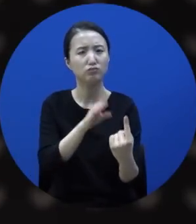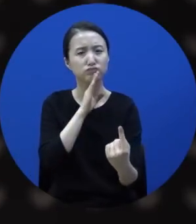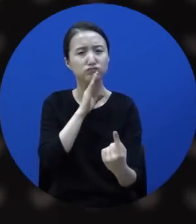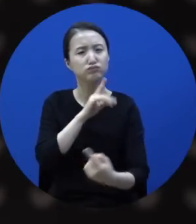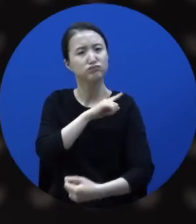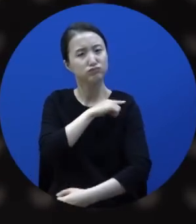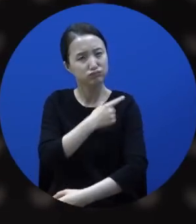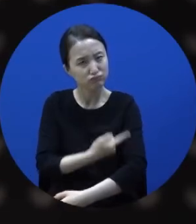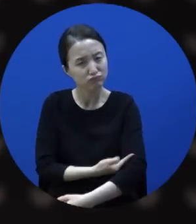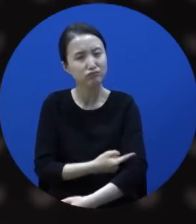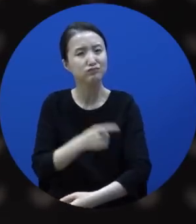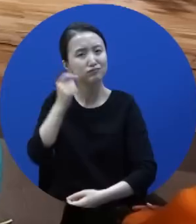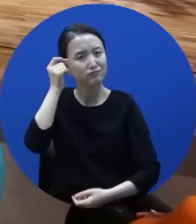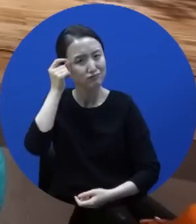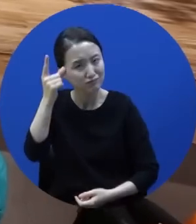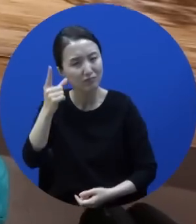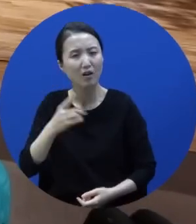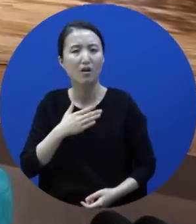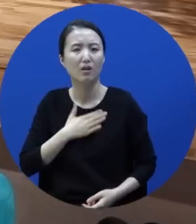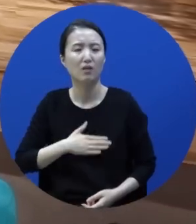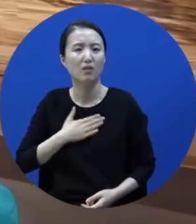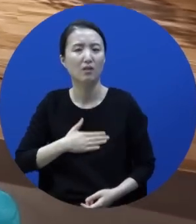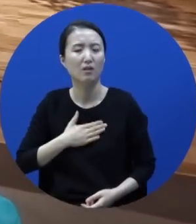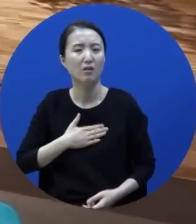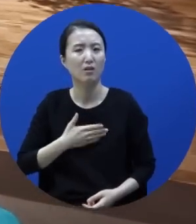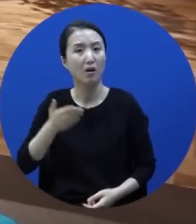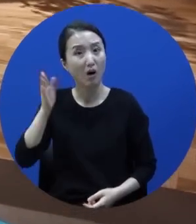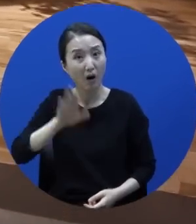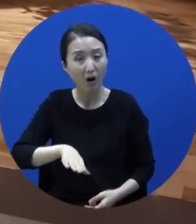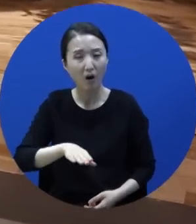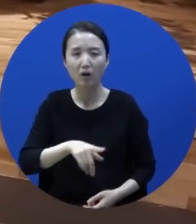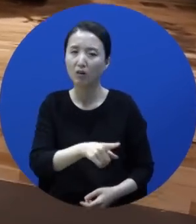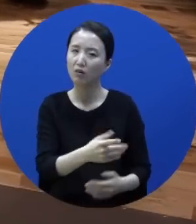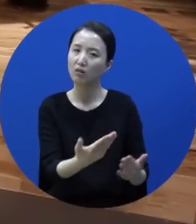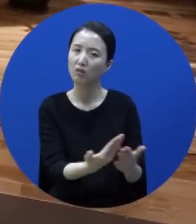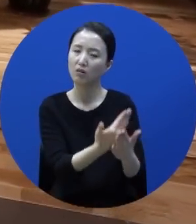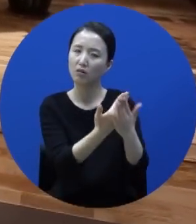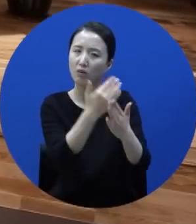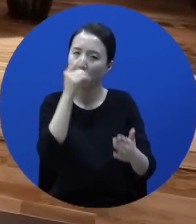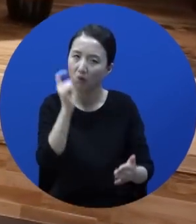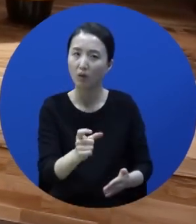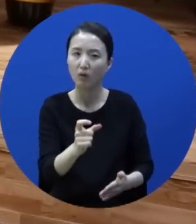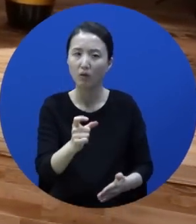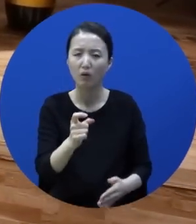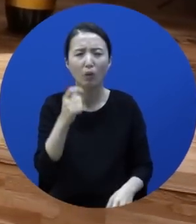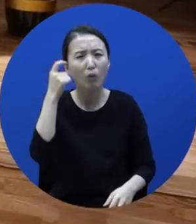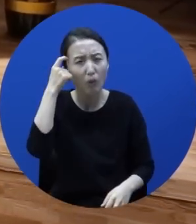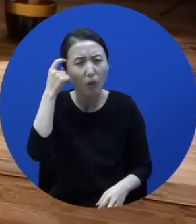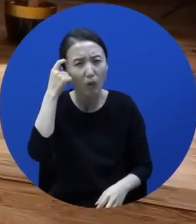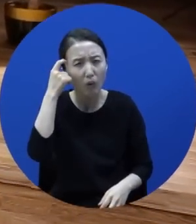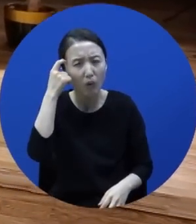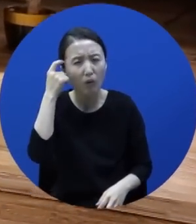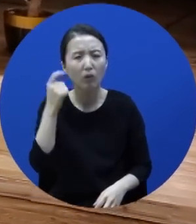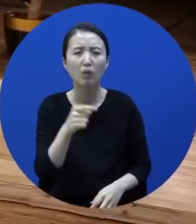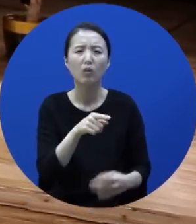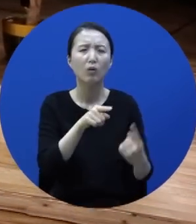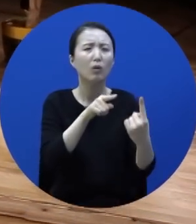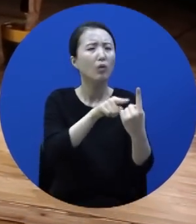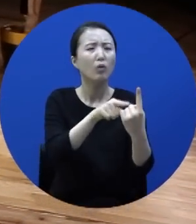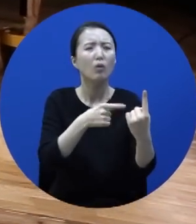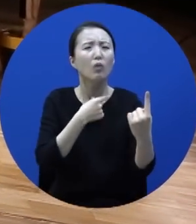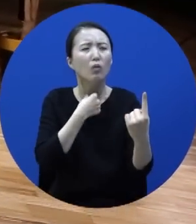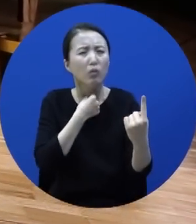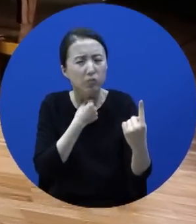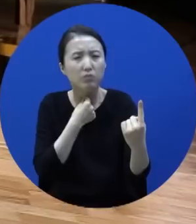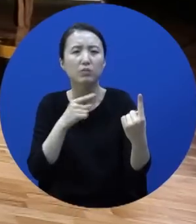썼으니까 알아요. 근데 뭐가 없었냐면, 그래서 어떻게 찾아야 되는데, 그래서 그 사람이 하는 것이 구체적으로